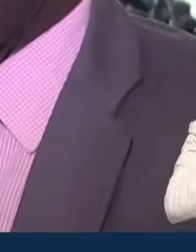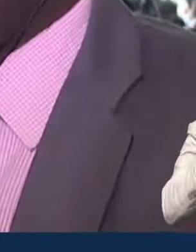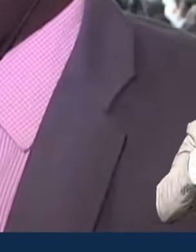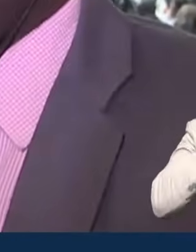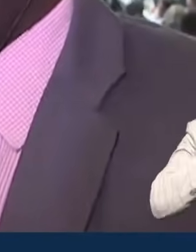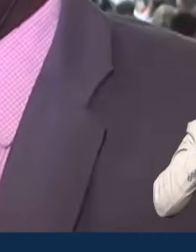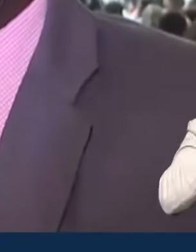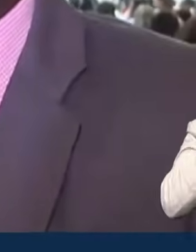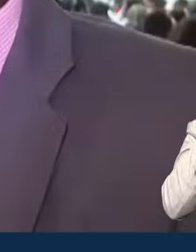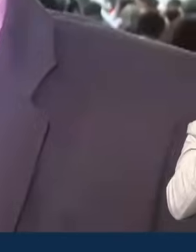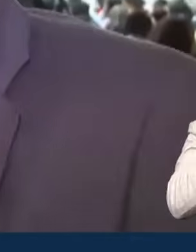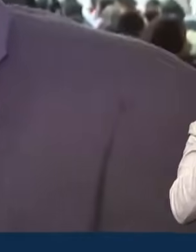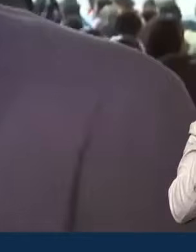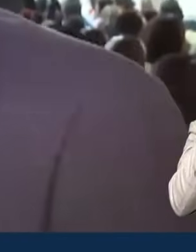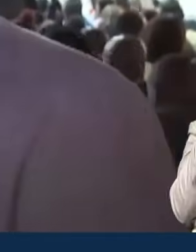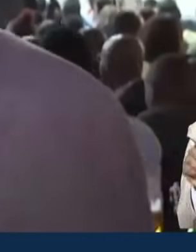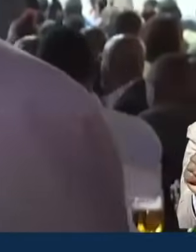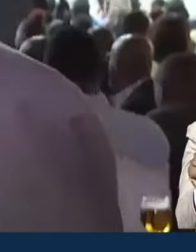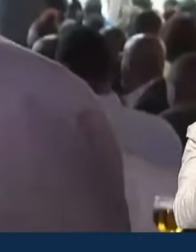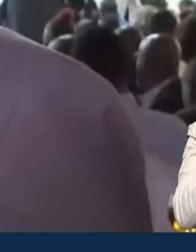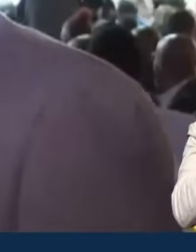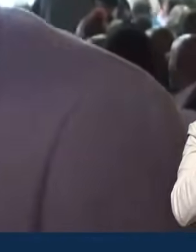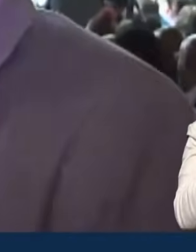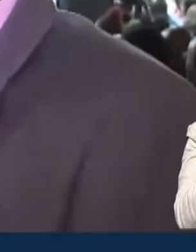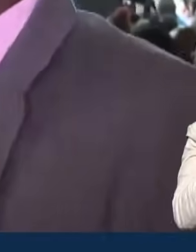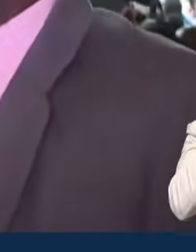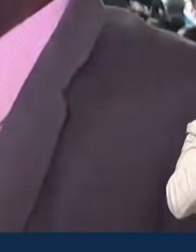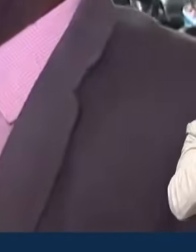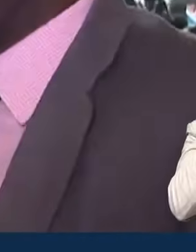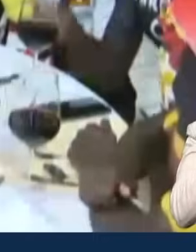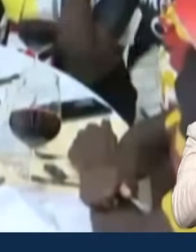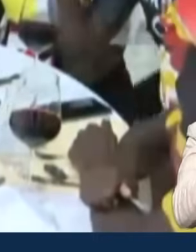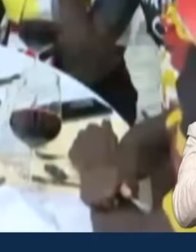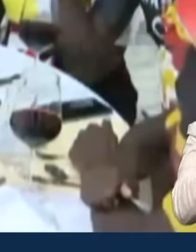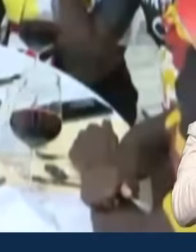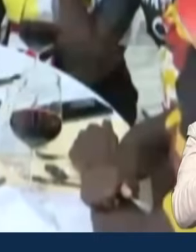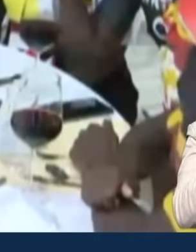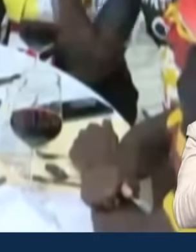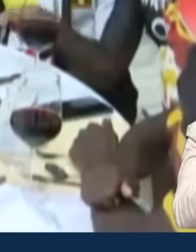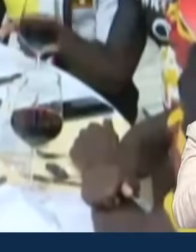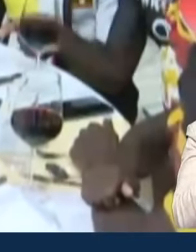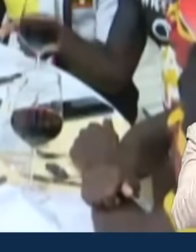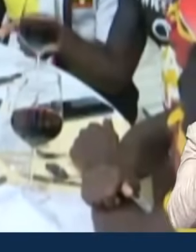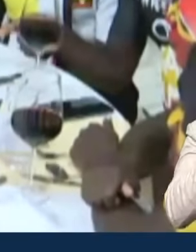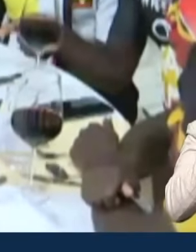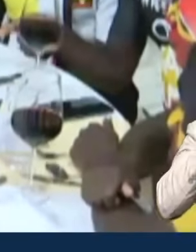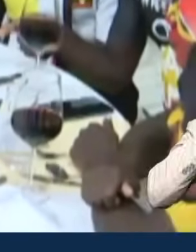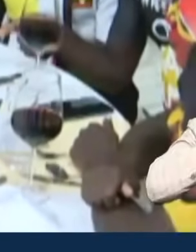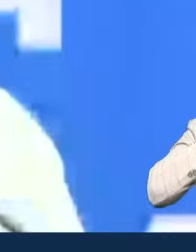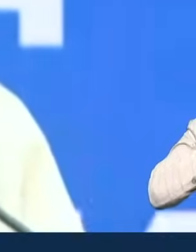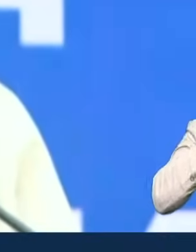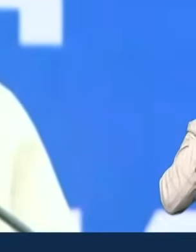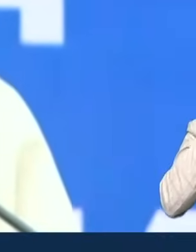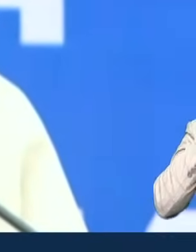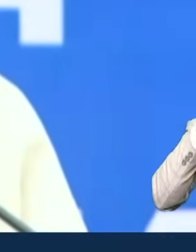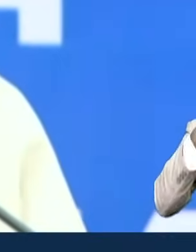Ishinga Amategeko y'Umuryango wa Afurika y'Iburasirazuba EAR. Honorable Rutazana, muri karibu muri soza televiziyo y'u Rwanda, mutubwire